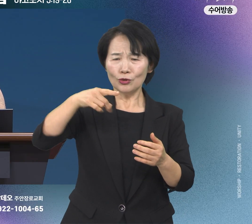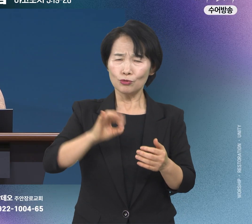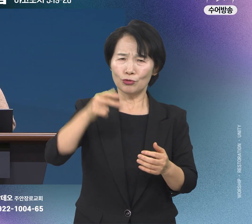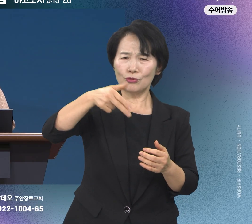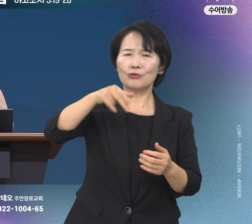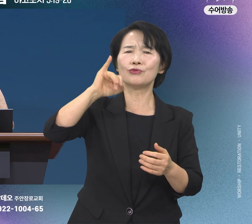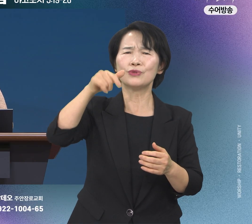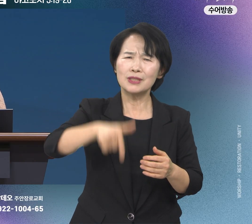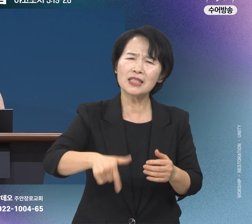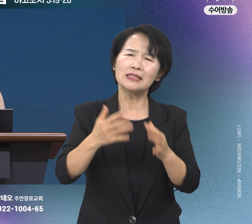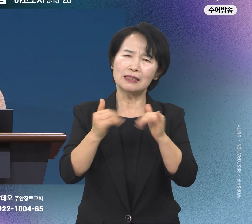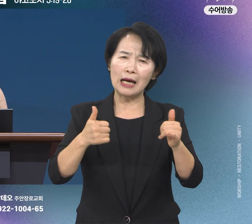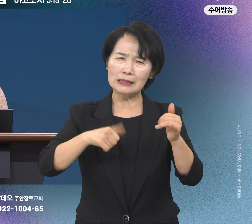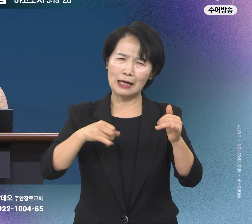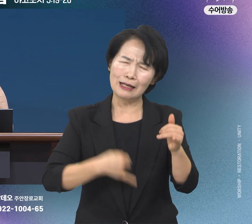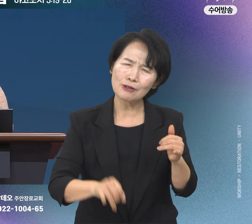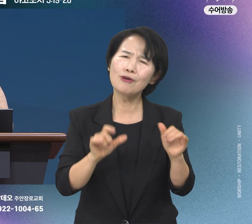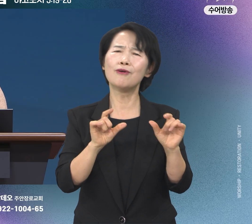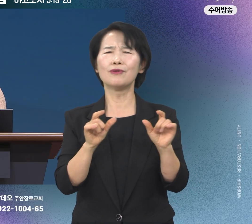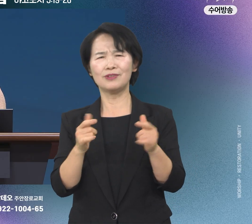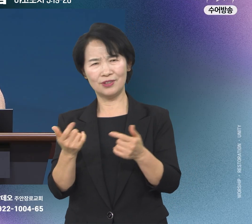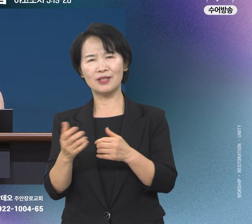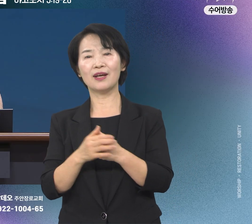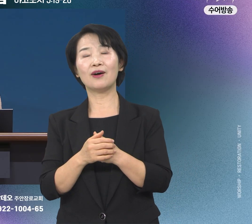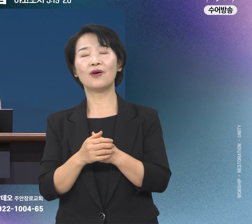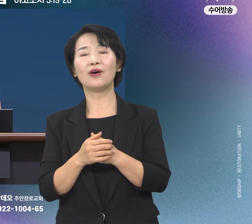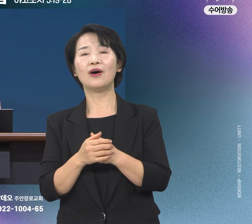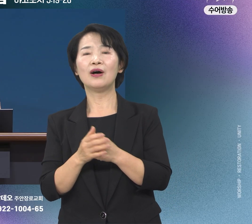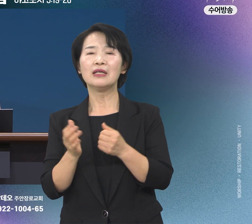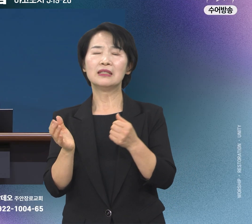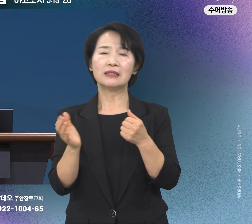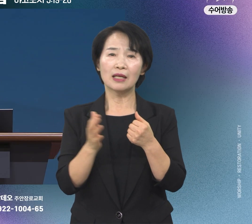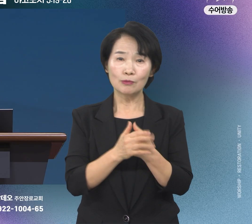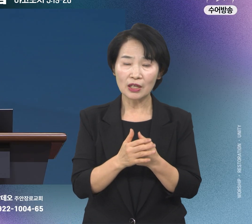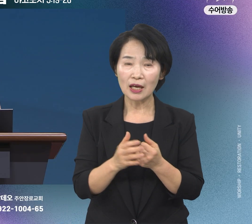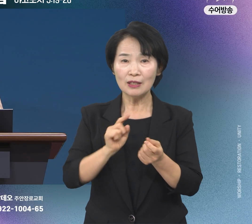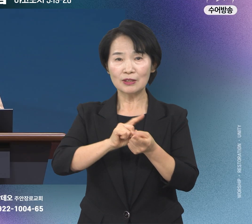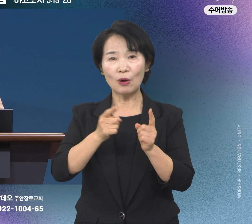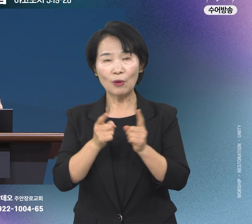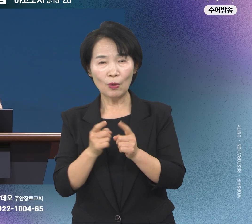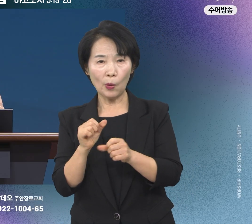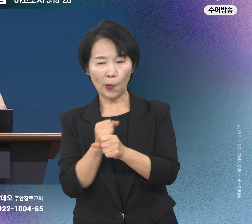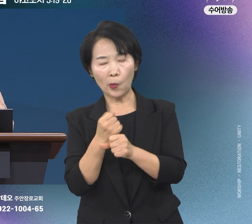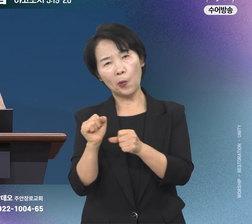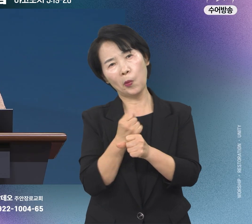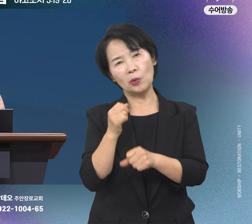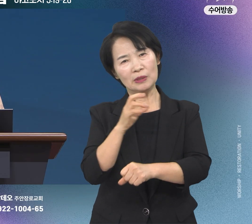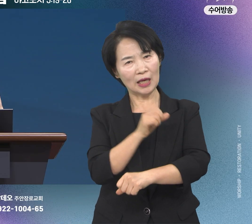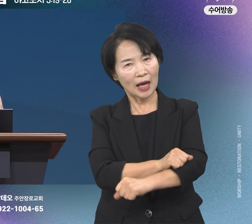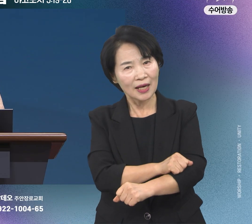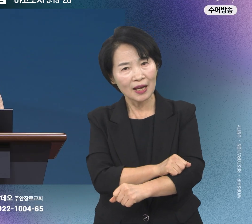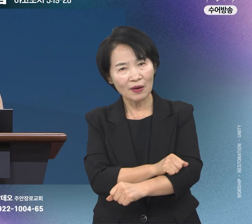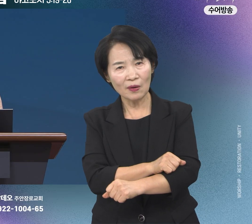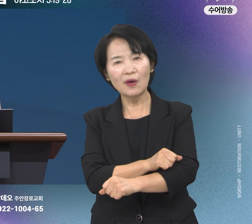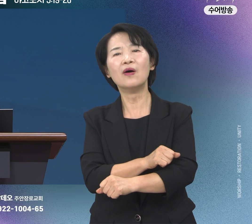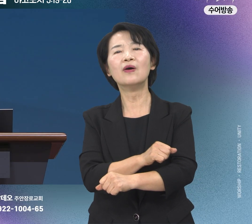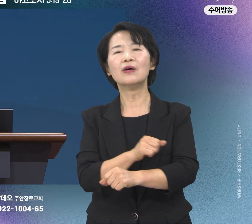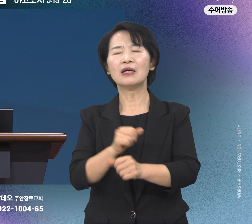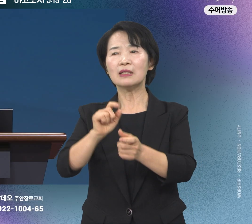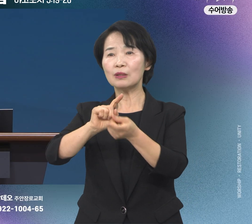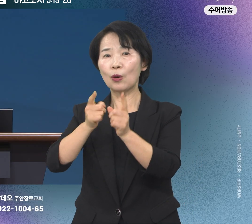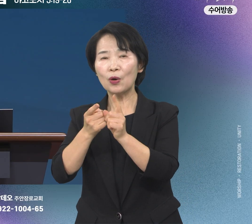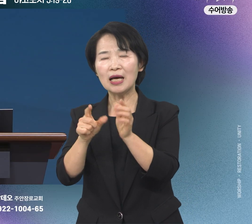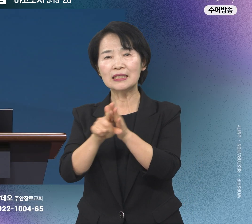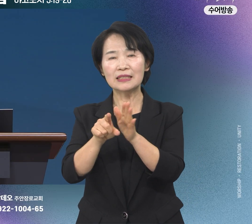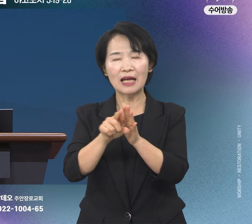우리는 이런 신천지 신앙생활할 때 정말 좋은 알리바이가 되어주자 싶어서 이제 서로가 서로의 신앙생활을